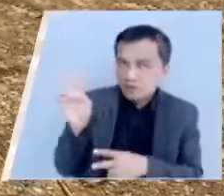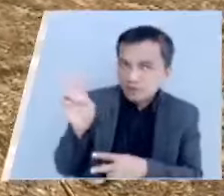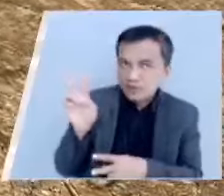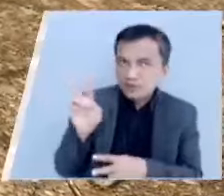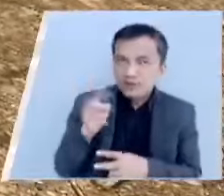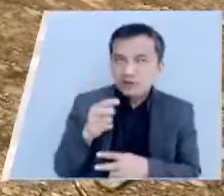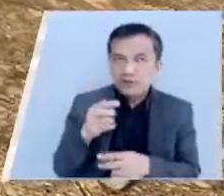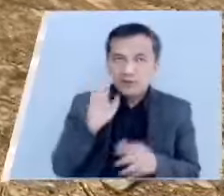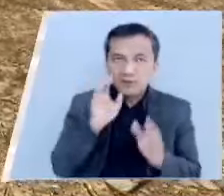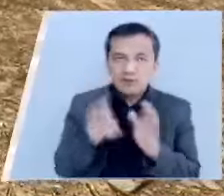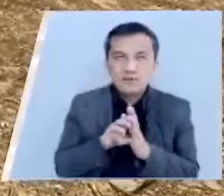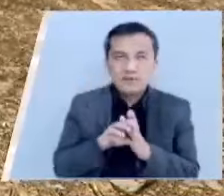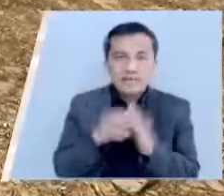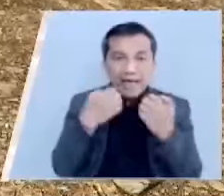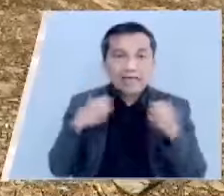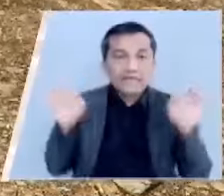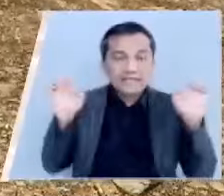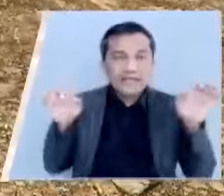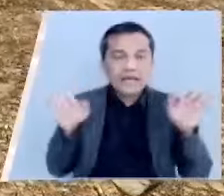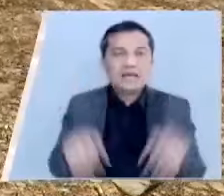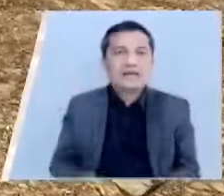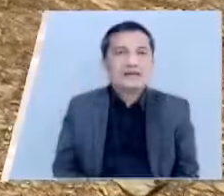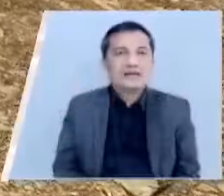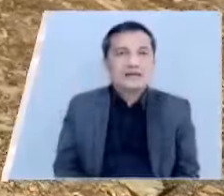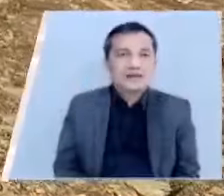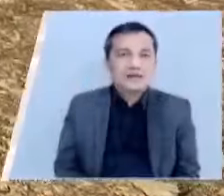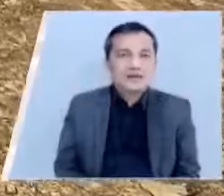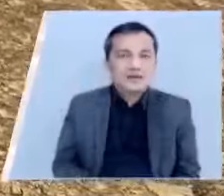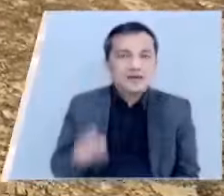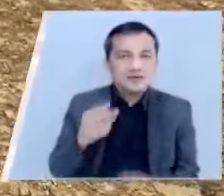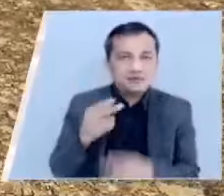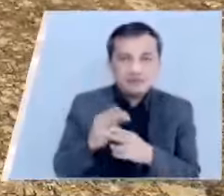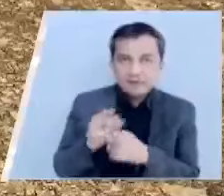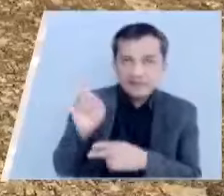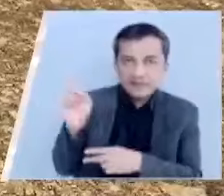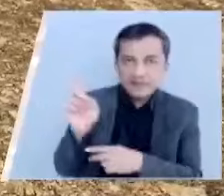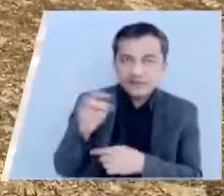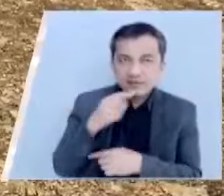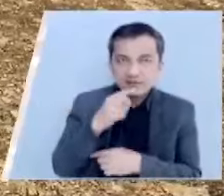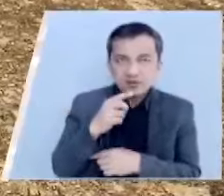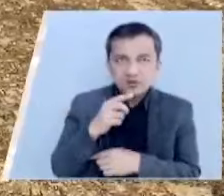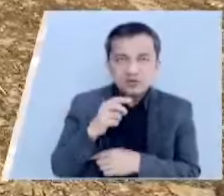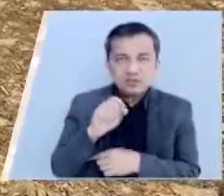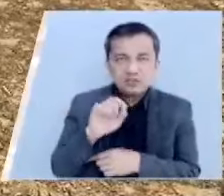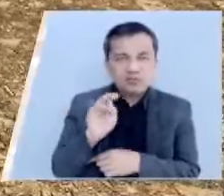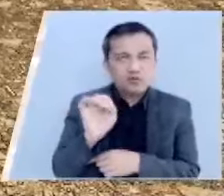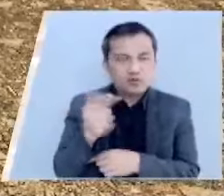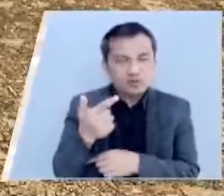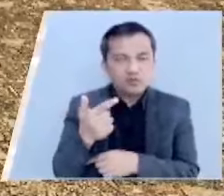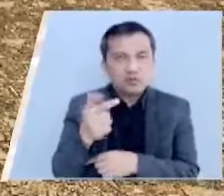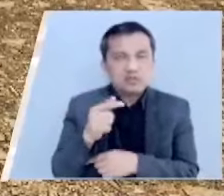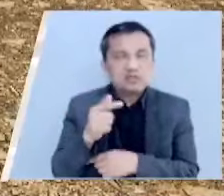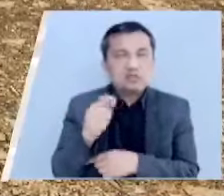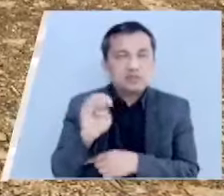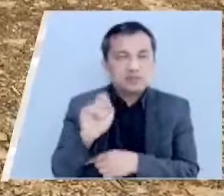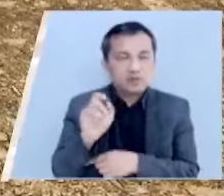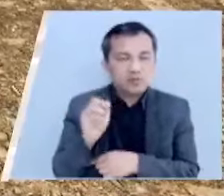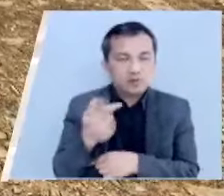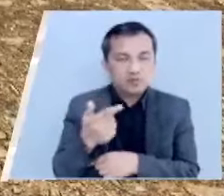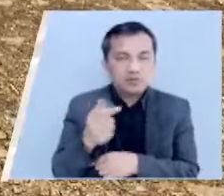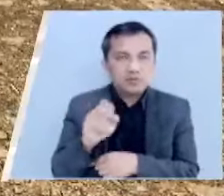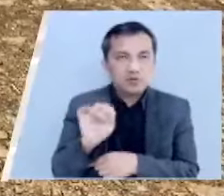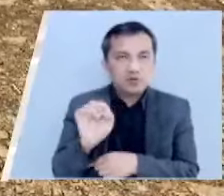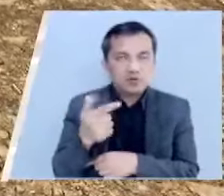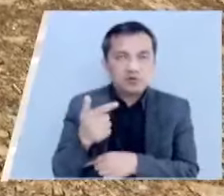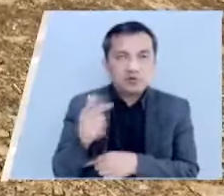isang agila. Ang pangalan niya ay Imbulog, nang ibig sabihin, to soar. Si Imbulog na kalauna'y tinawag na Vigo, isa